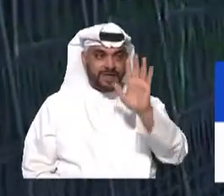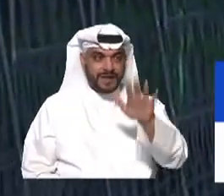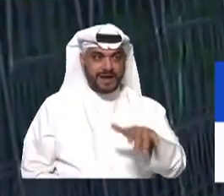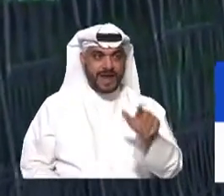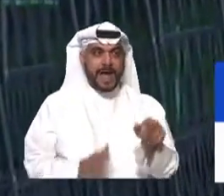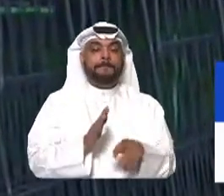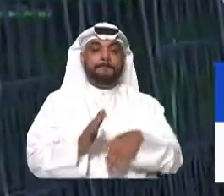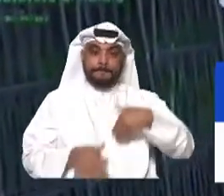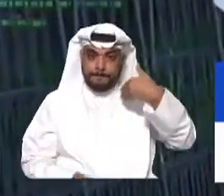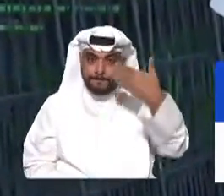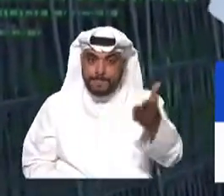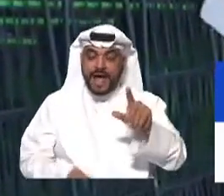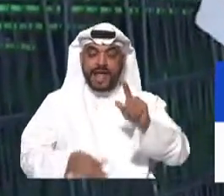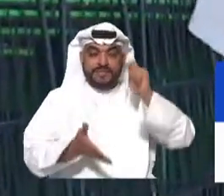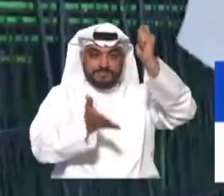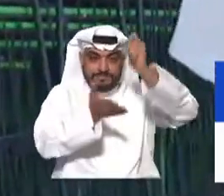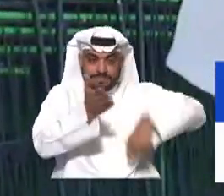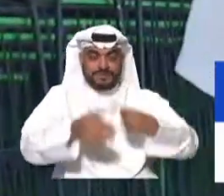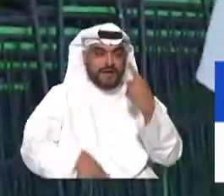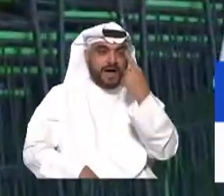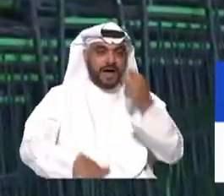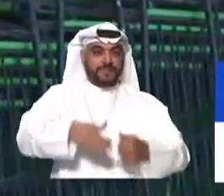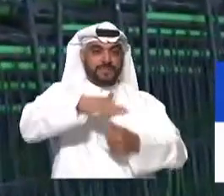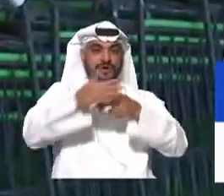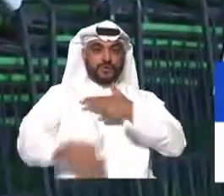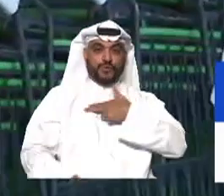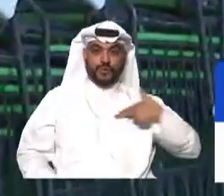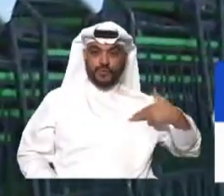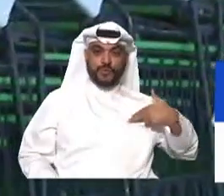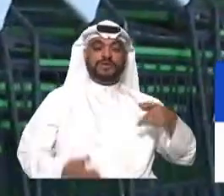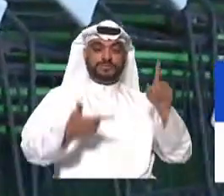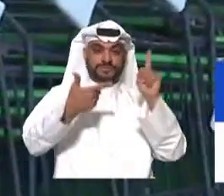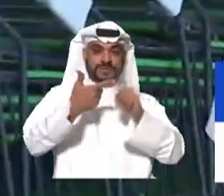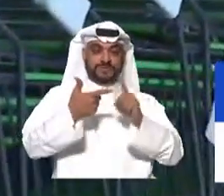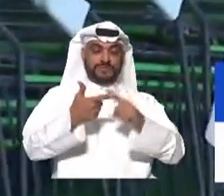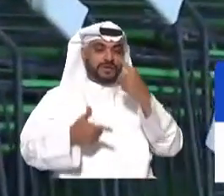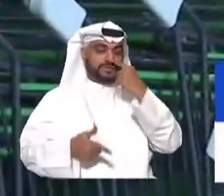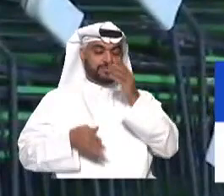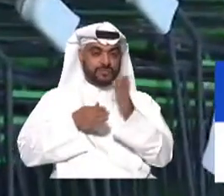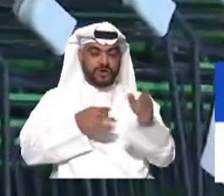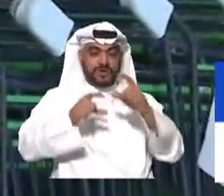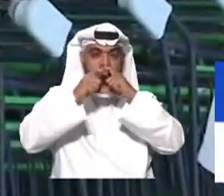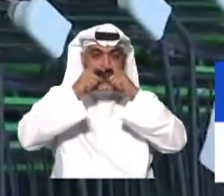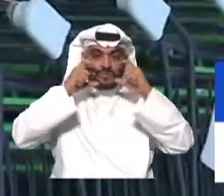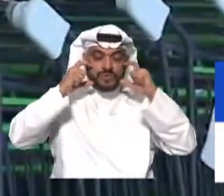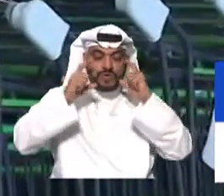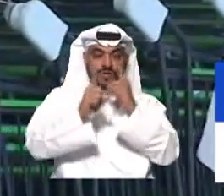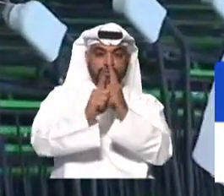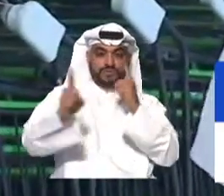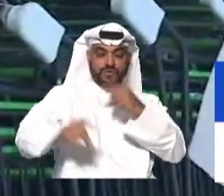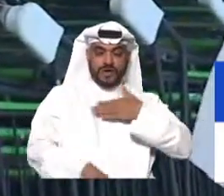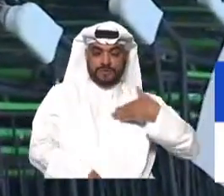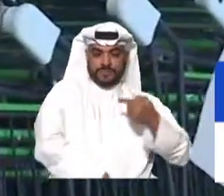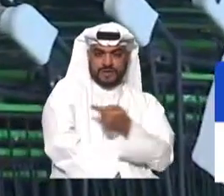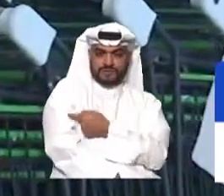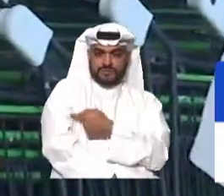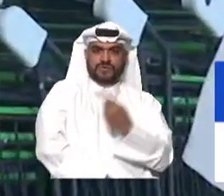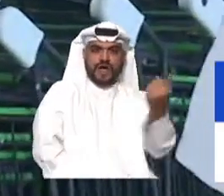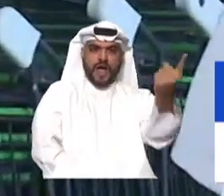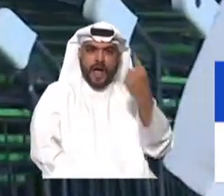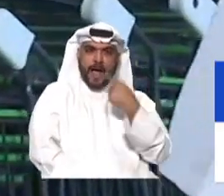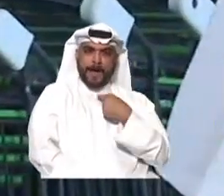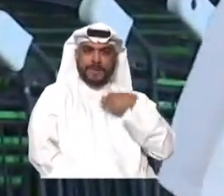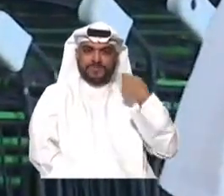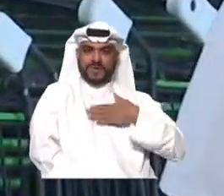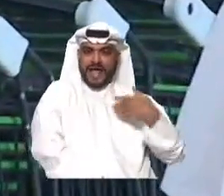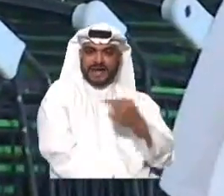الصحية التابعة لمجلس الوزراء الموقر، وحسب الاشتراطات اللجان الصحية السلطات الصحية،